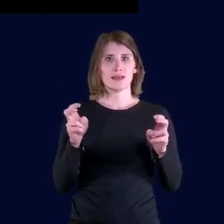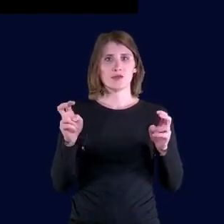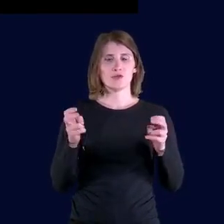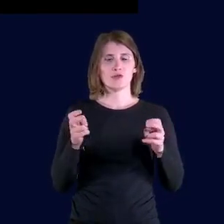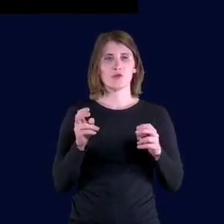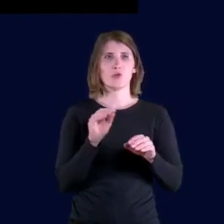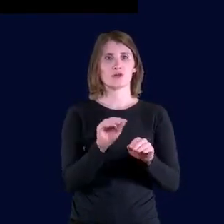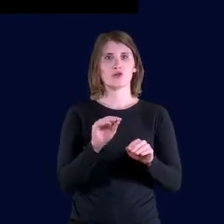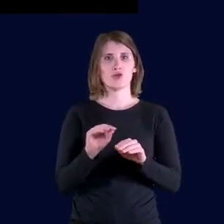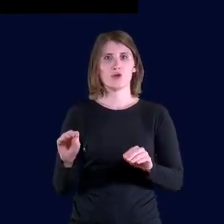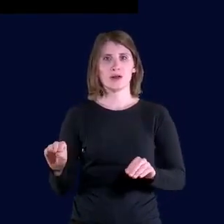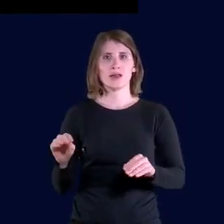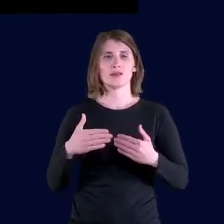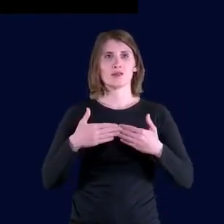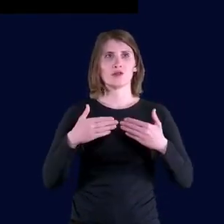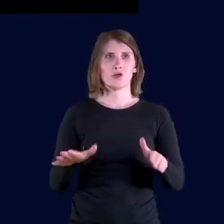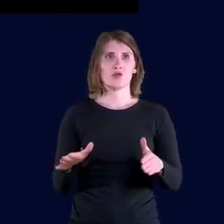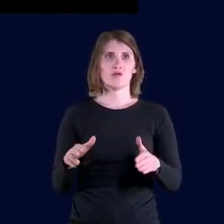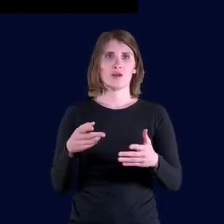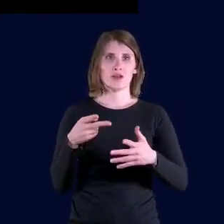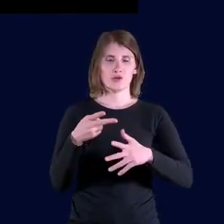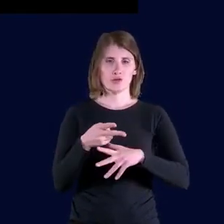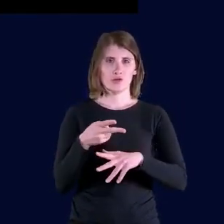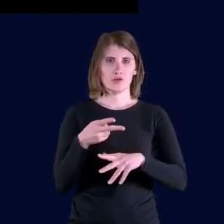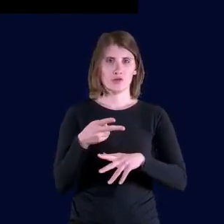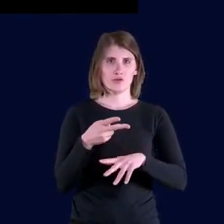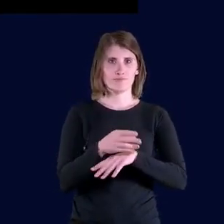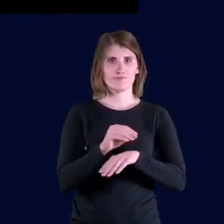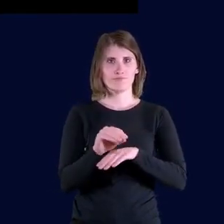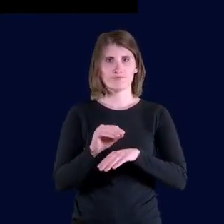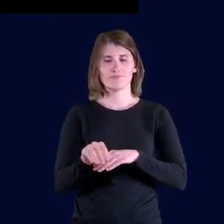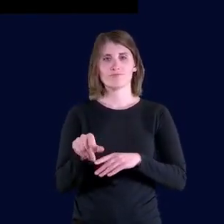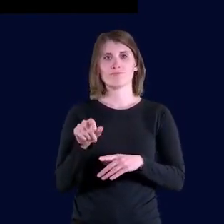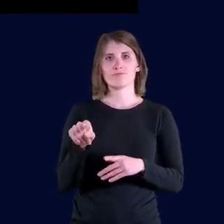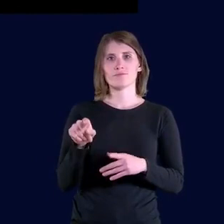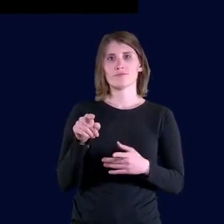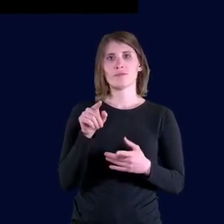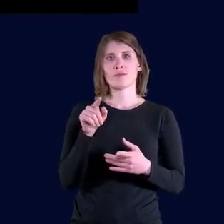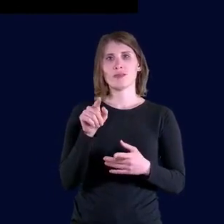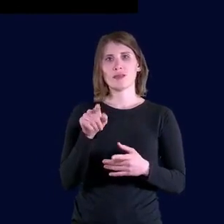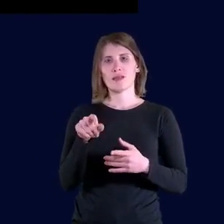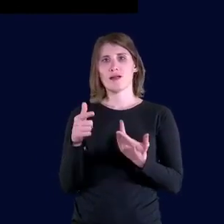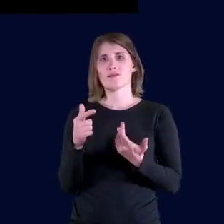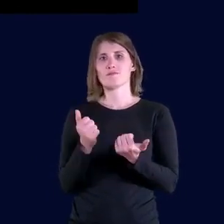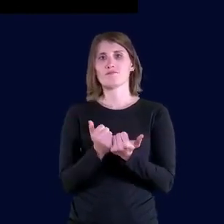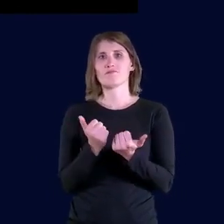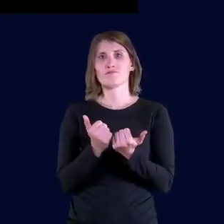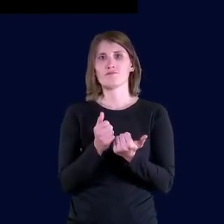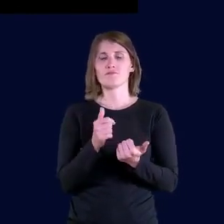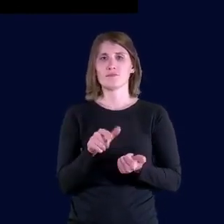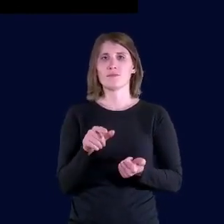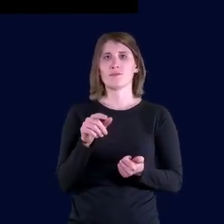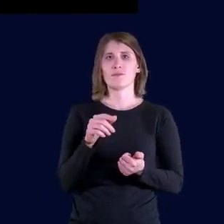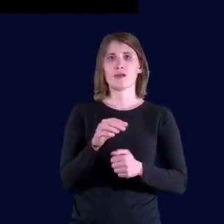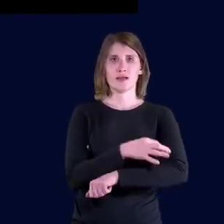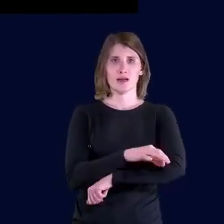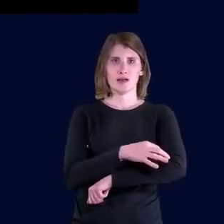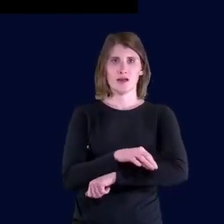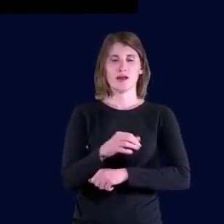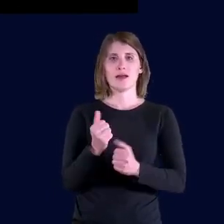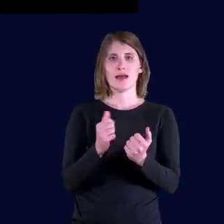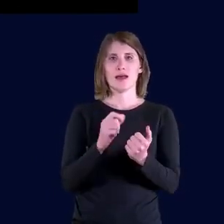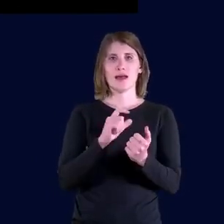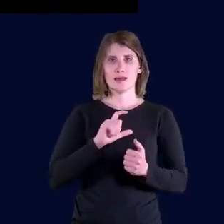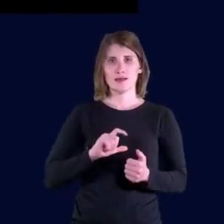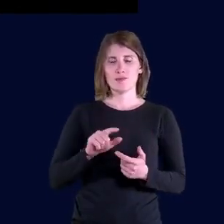szkolenie z otwartych zasobów naukowych dla kadr dydaktyczno-badawcze Krakowska Akademia im Andrzeja frycza-modrzewskiego